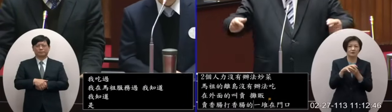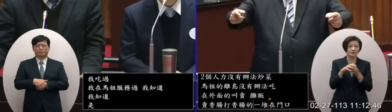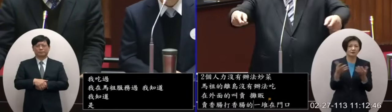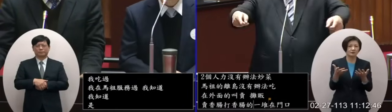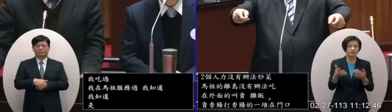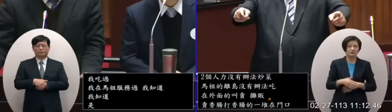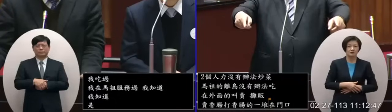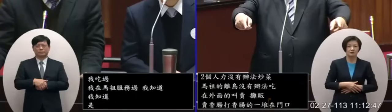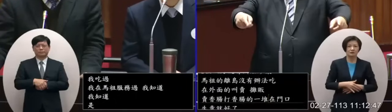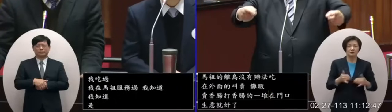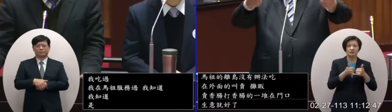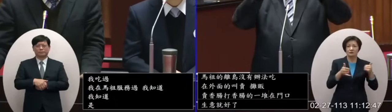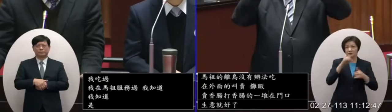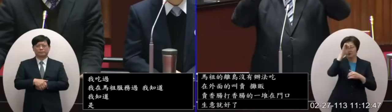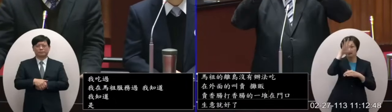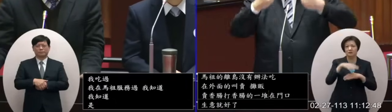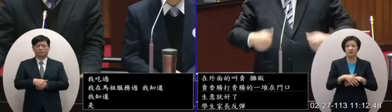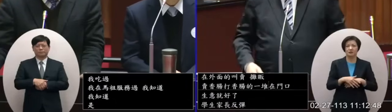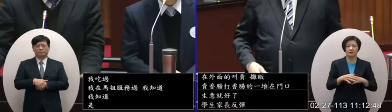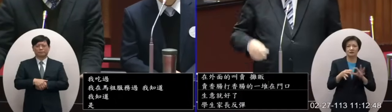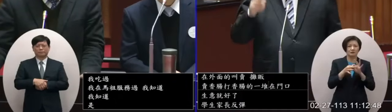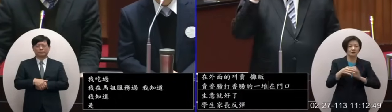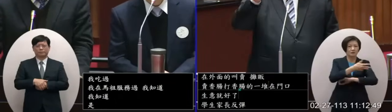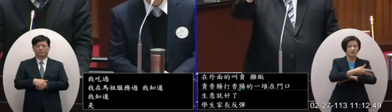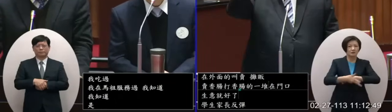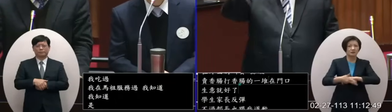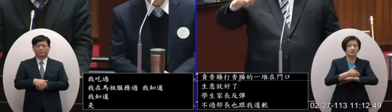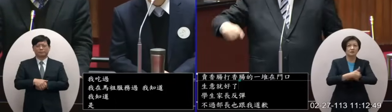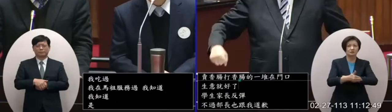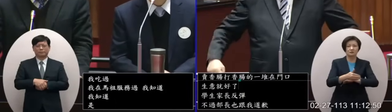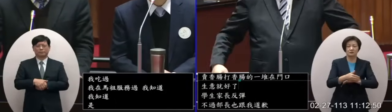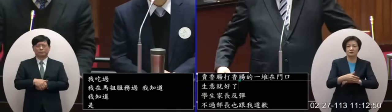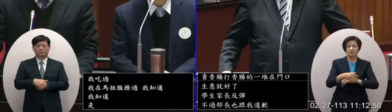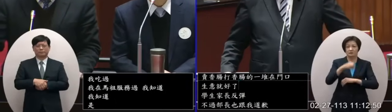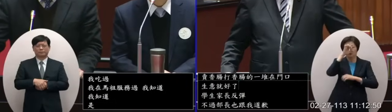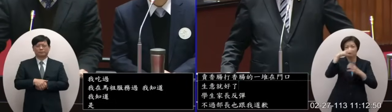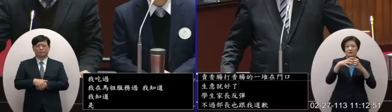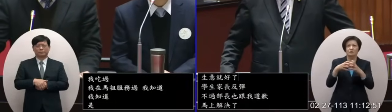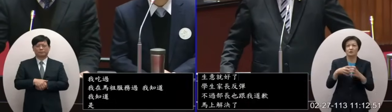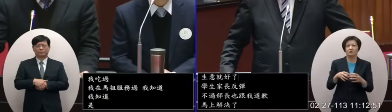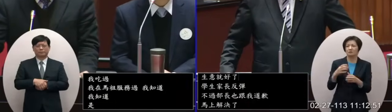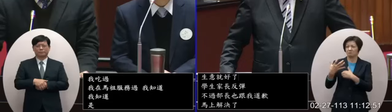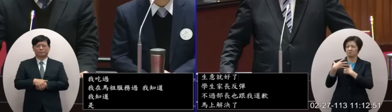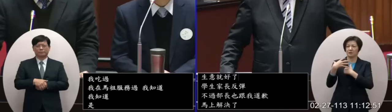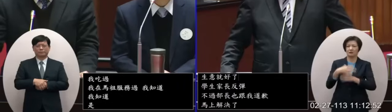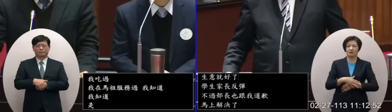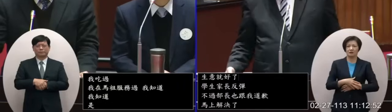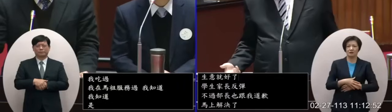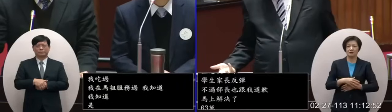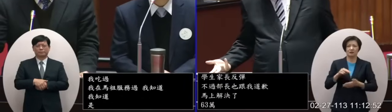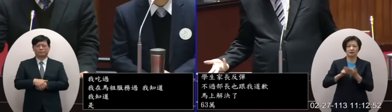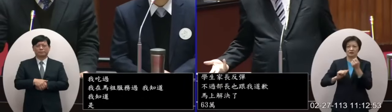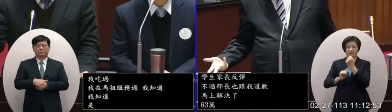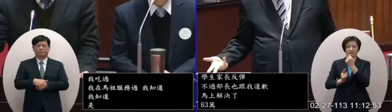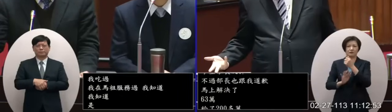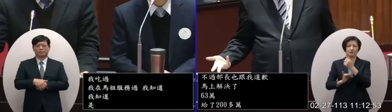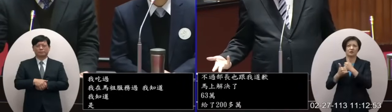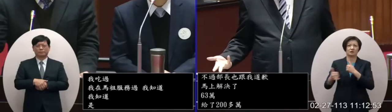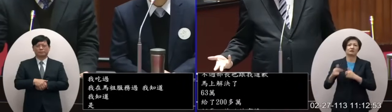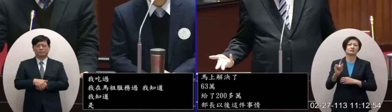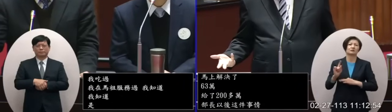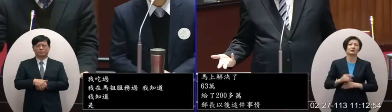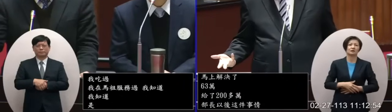是民进党的连江县党部又在骂我了。说你这个立委啊，妈怎么搞的？怎么搞的？ 县政府、欸、跟我什么关系